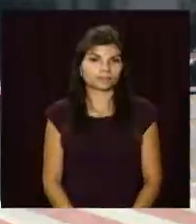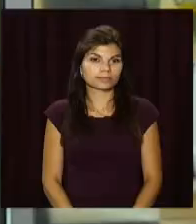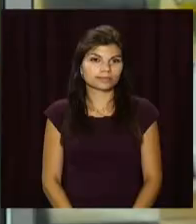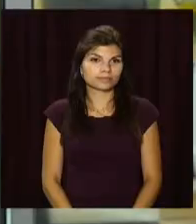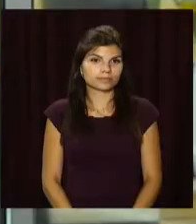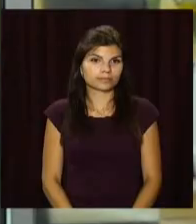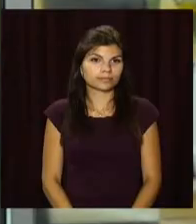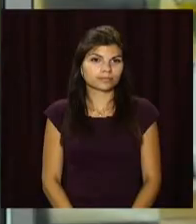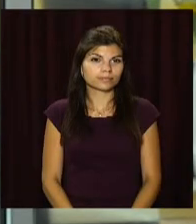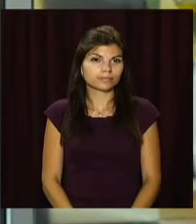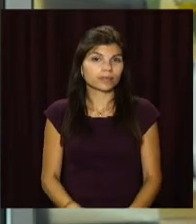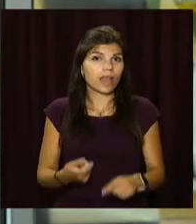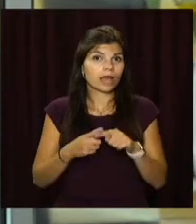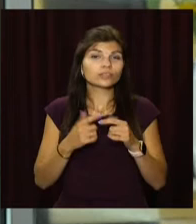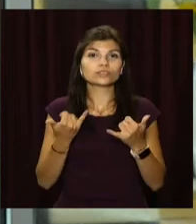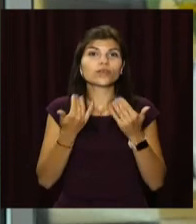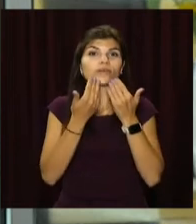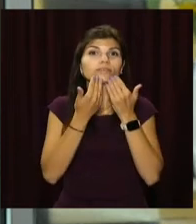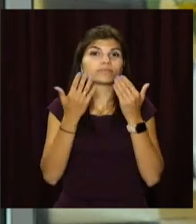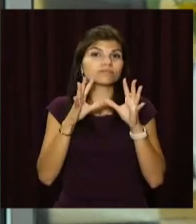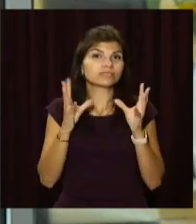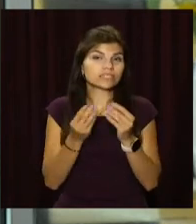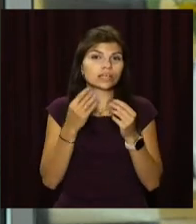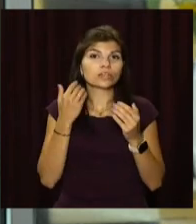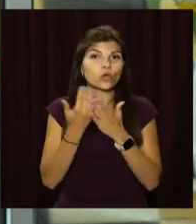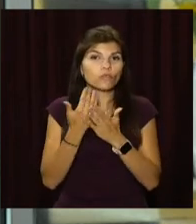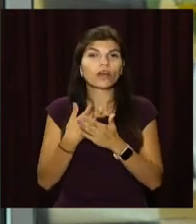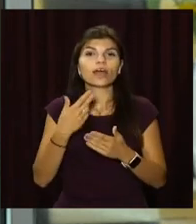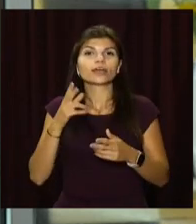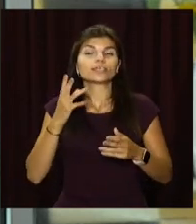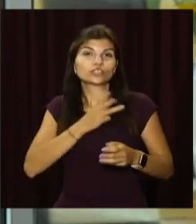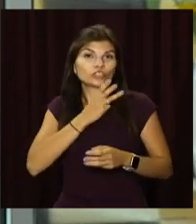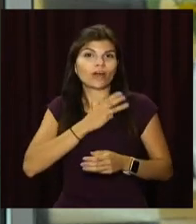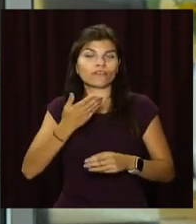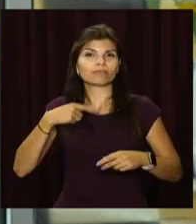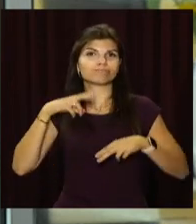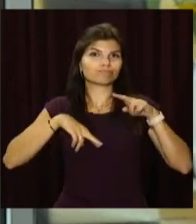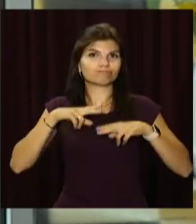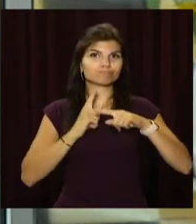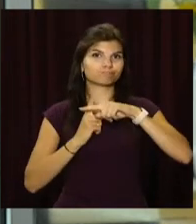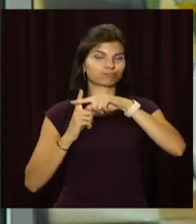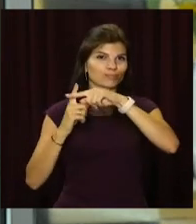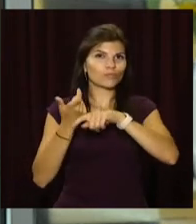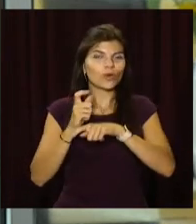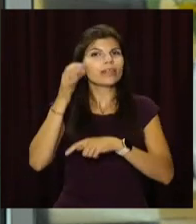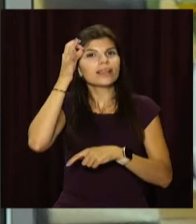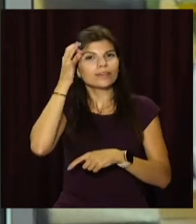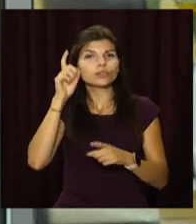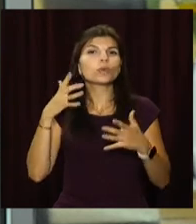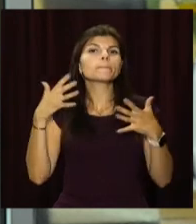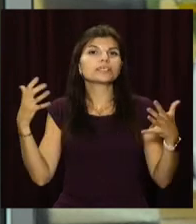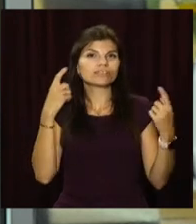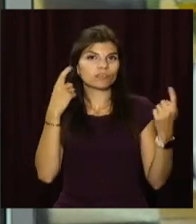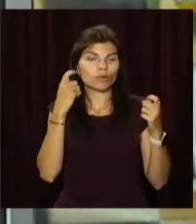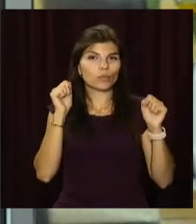«Відкритий». А це були всі новини на цю годину. Бажаю заряду, позитивної енергії та бадьорого дня. Традиційно нагадую, що більше